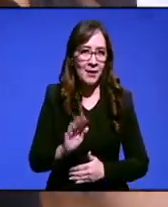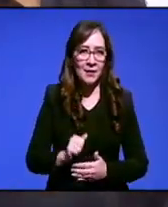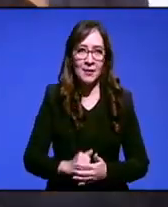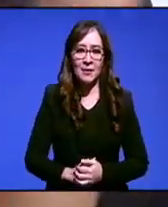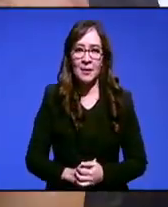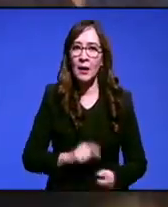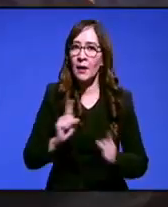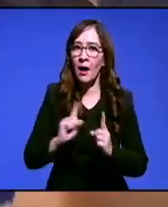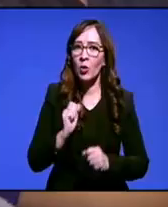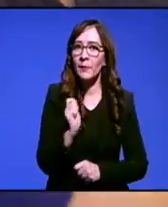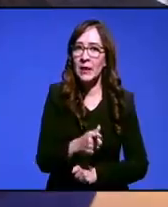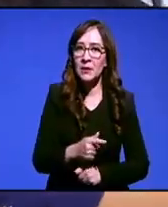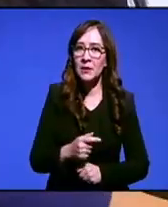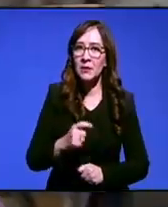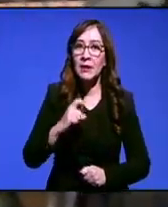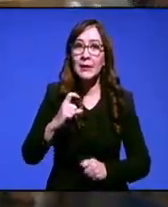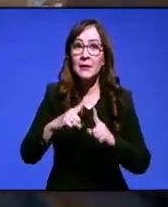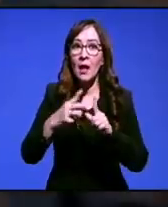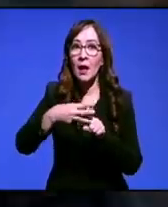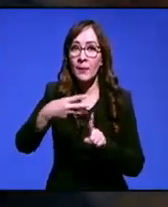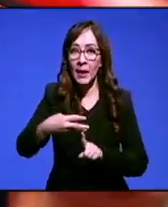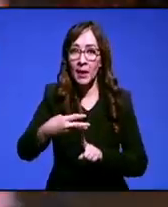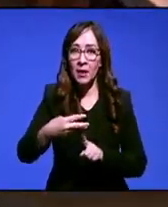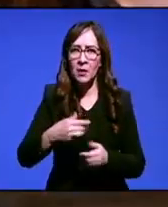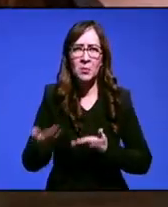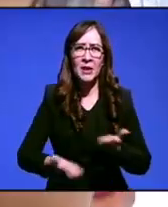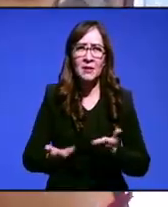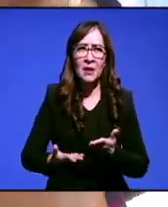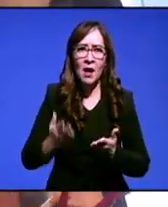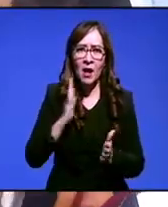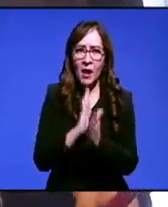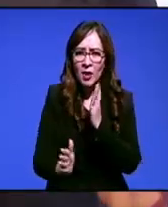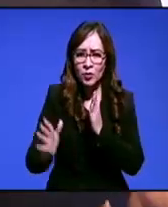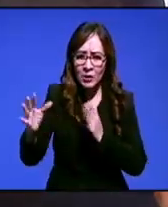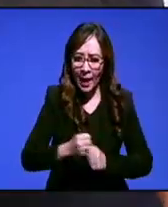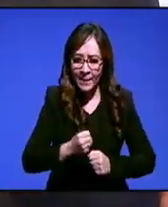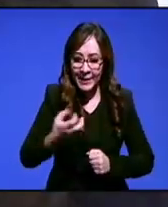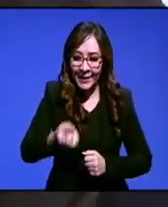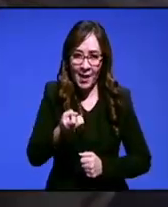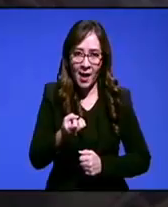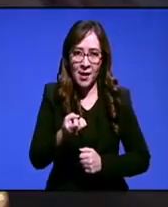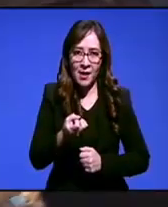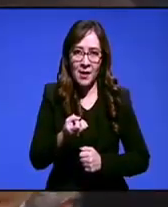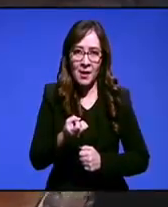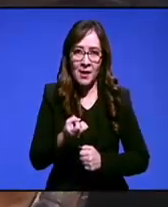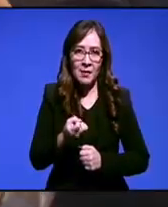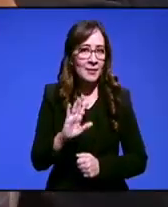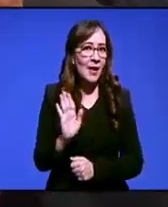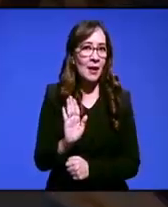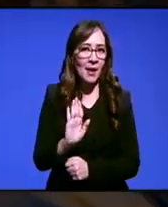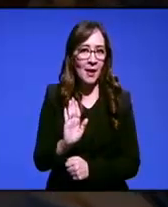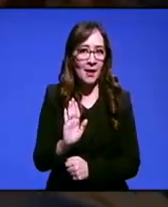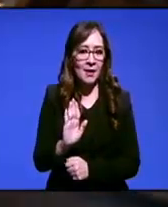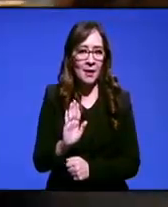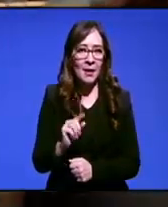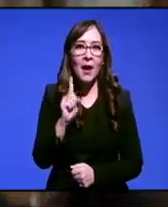beli cabai kan biasanya langsung diambil dengan tangan kayak gini nih, tanpa pilih satu-satu. Kadang-kadang suka ada loh yang di dalamnya